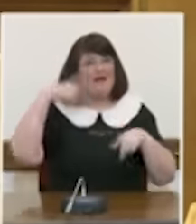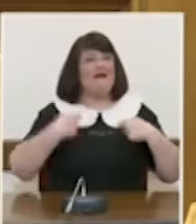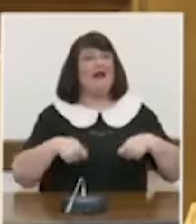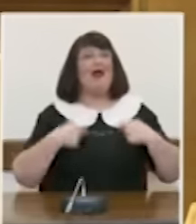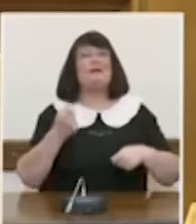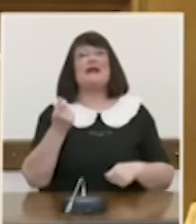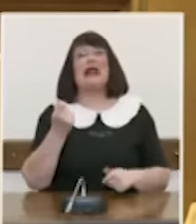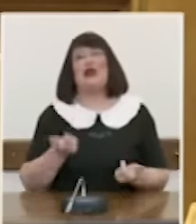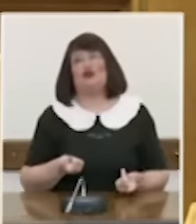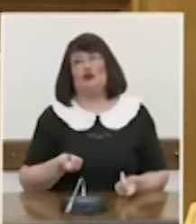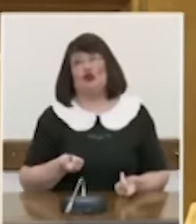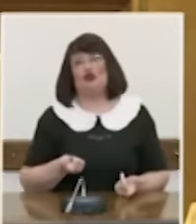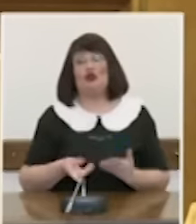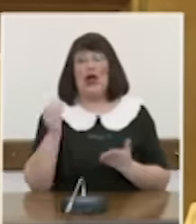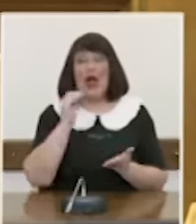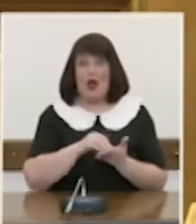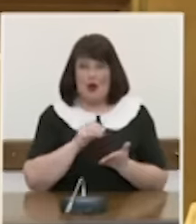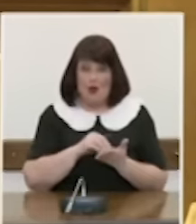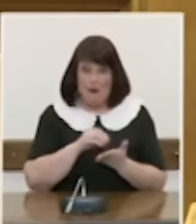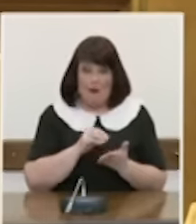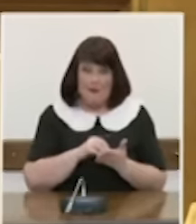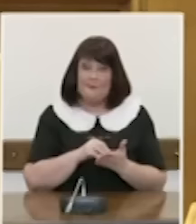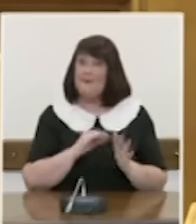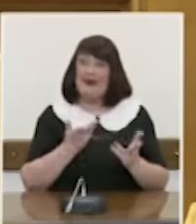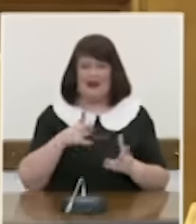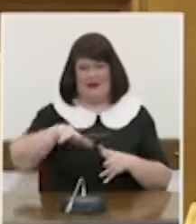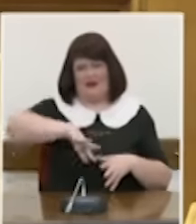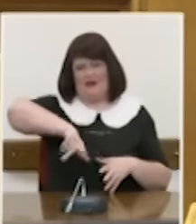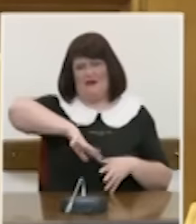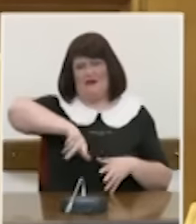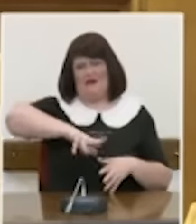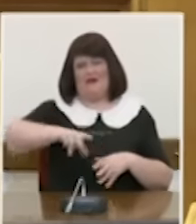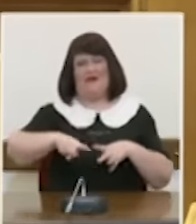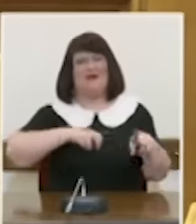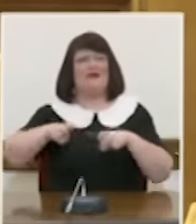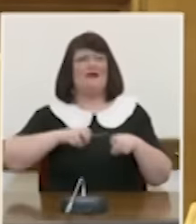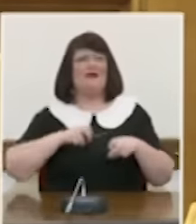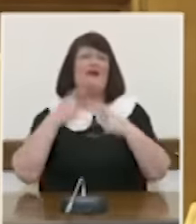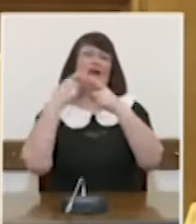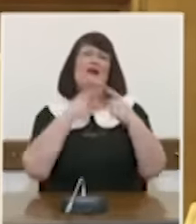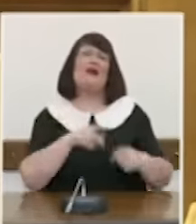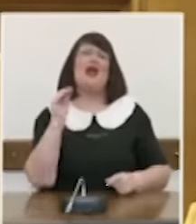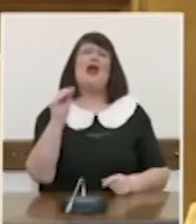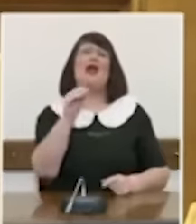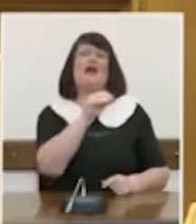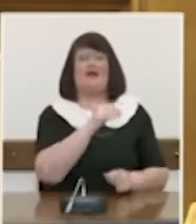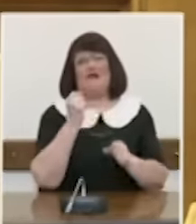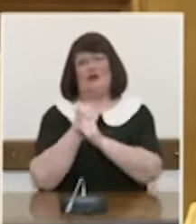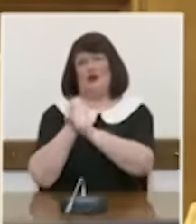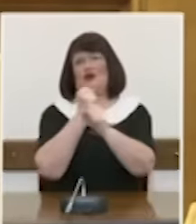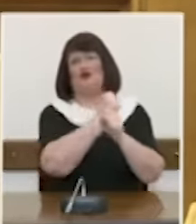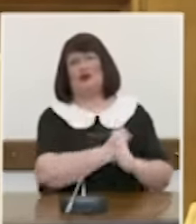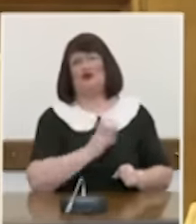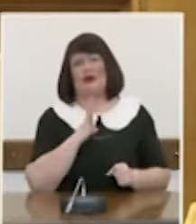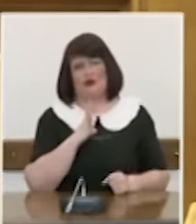ένας ακόμα μηχανισμός για να κλέβουν ακόμα περισσότερα οι διάφοροι εκμεταλλευτές από τους εργαζόμενους.